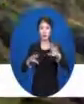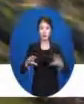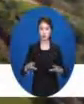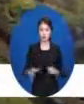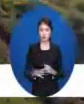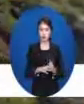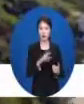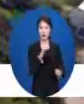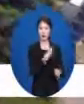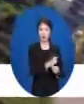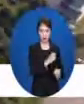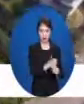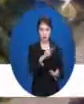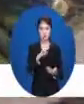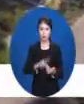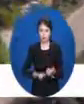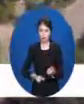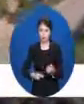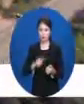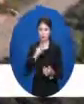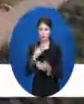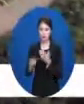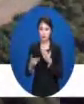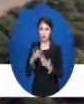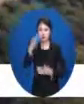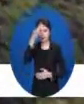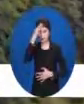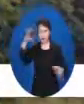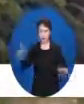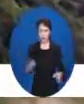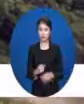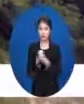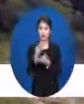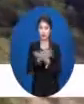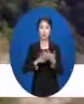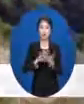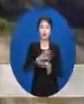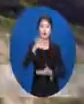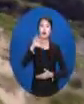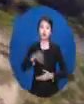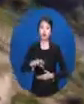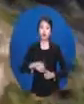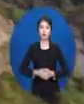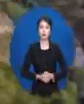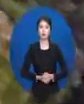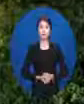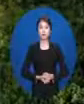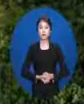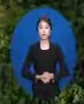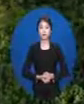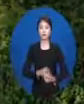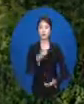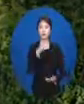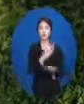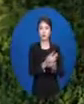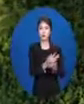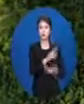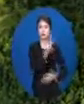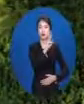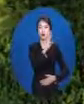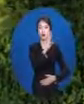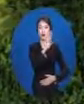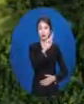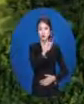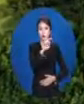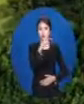LG생활건강퓨처일반산업단지는 생산, 판매, 체험 기능을 결합한 뷰티 테마파크로 산업시설인데요. 이에 따라